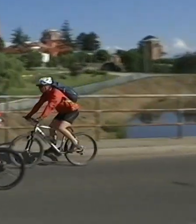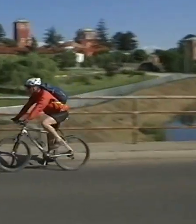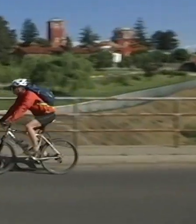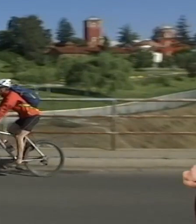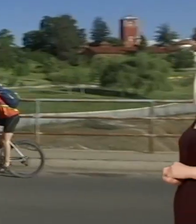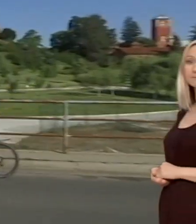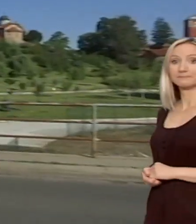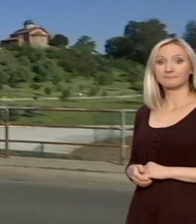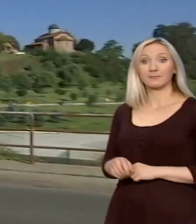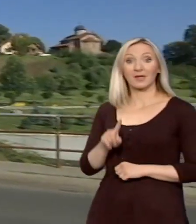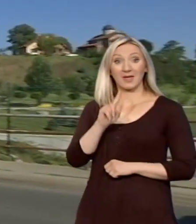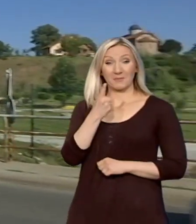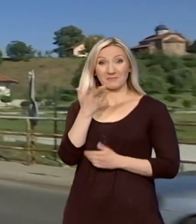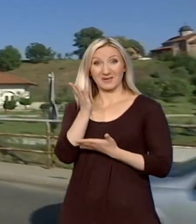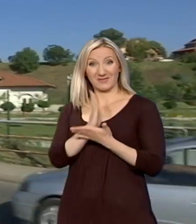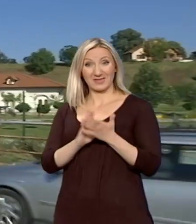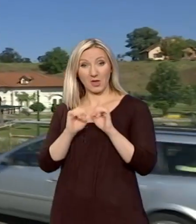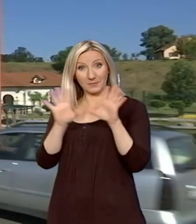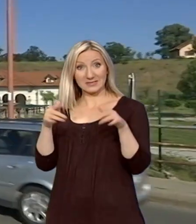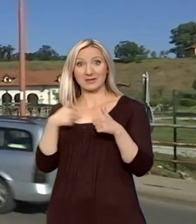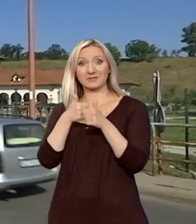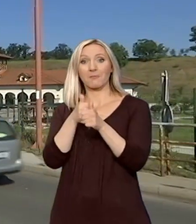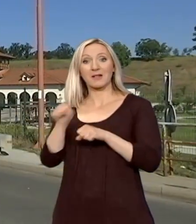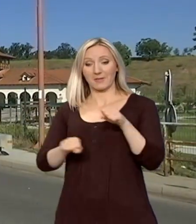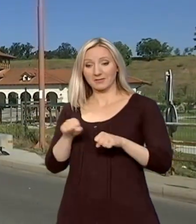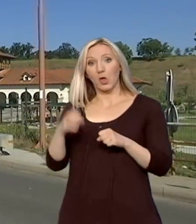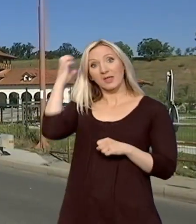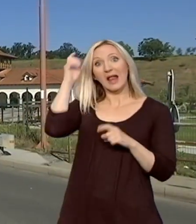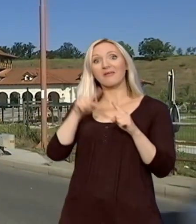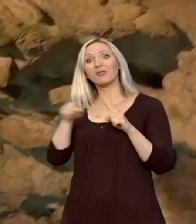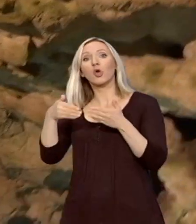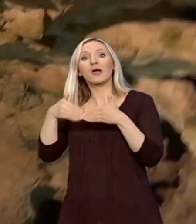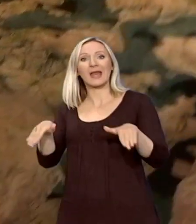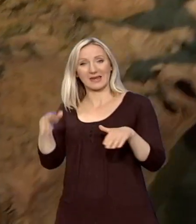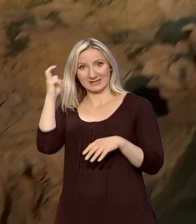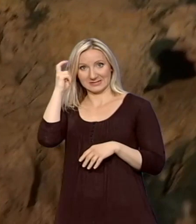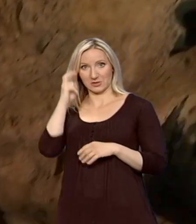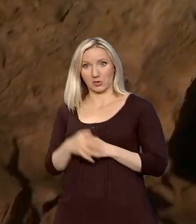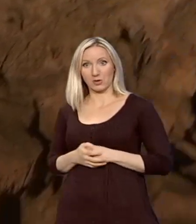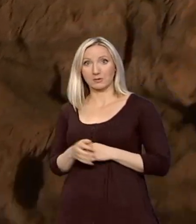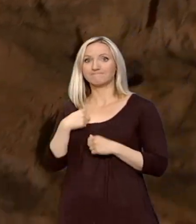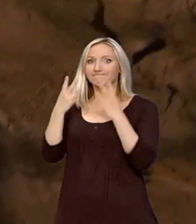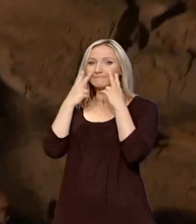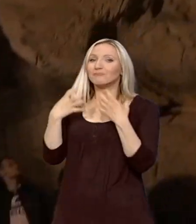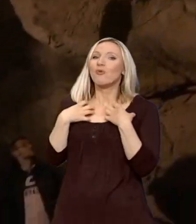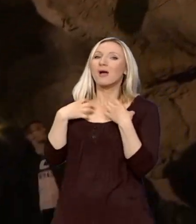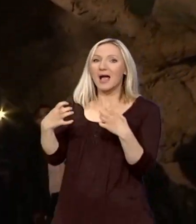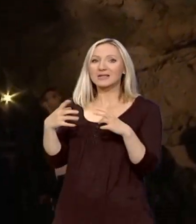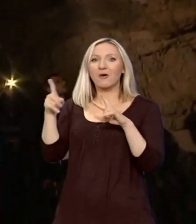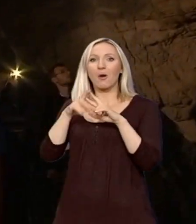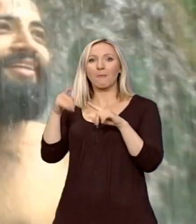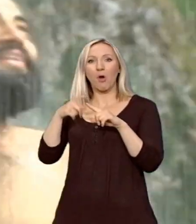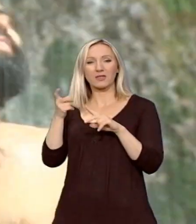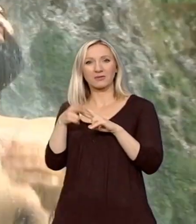U prvom delu emisije pratili smo iskušenje maratonaca od Kraljeva do granice sa Crnom Gorom. Upoznali smo se sa bogatstvom Potpećke